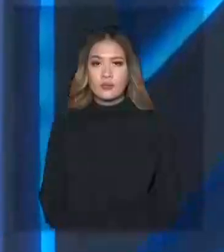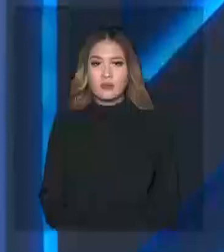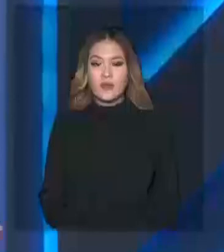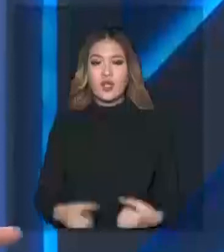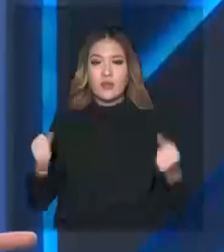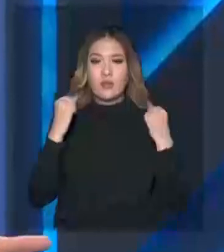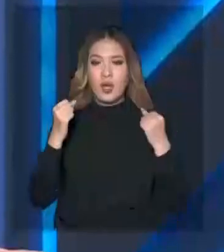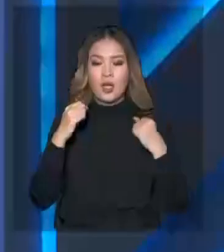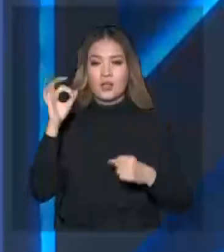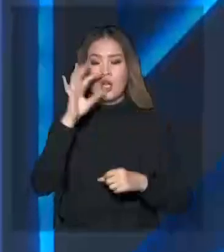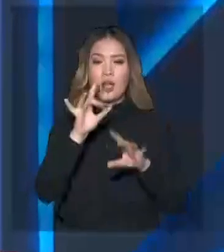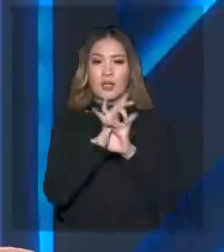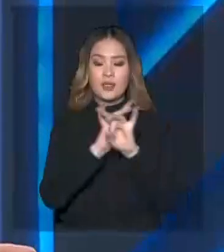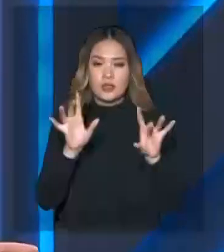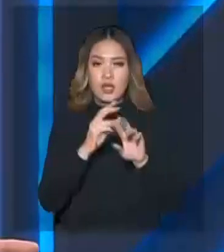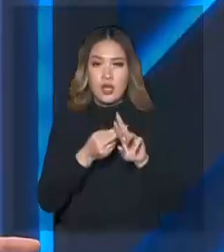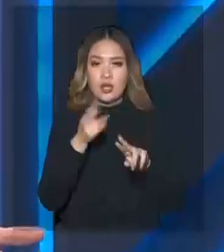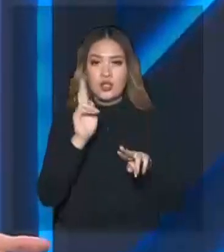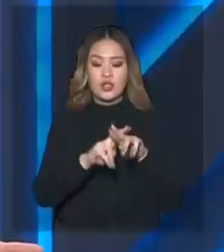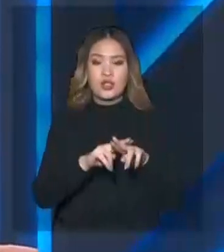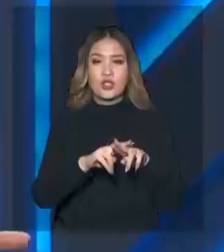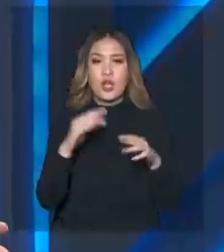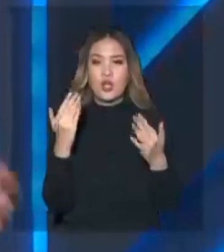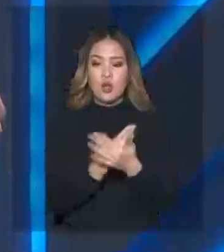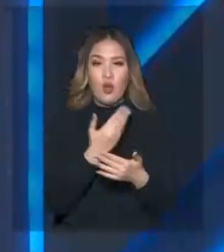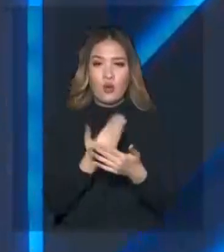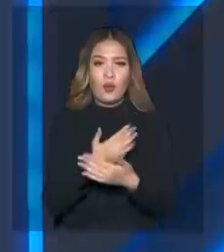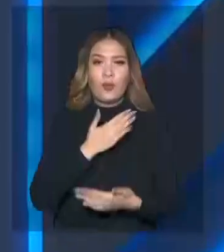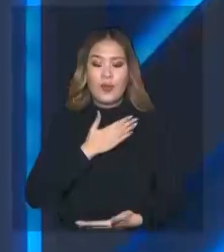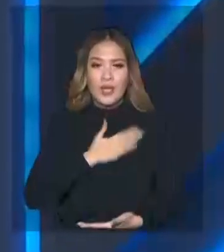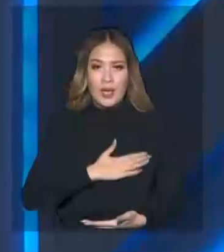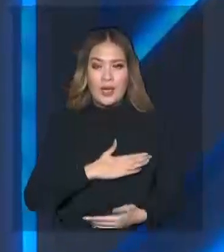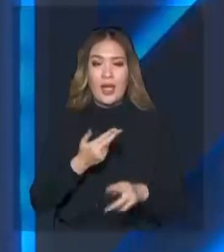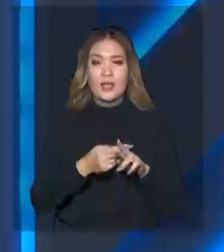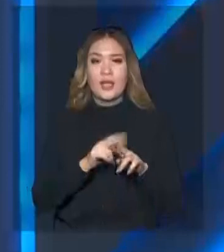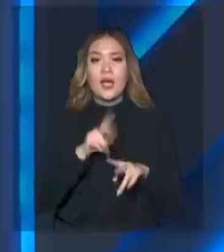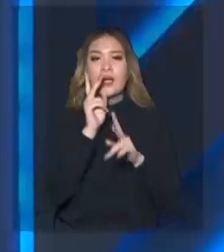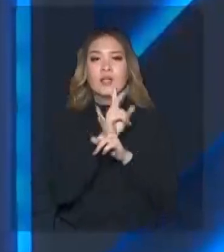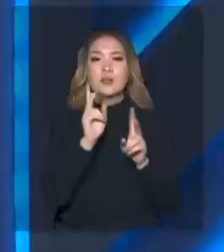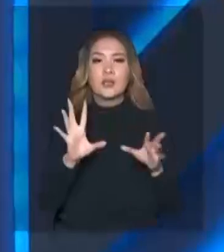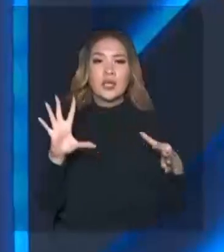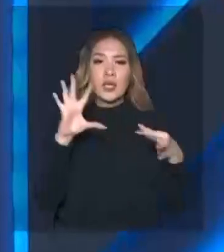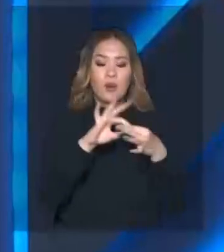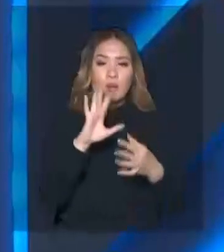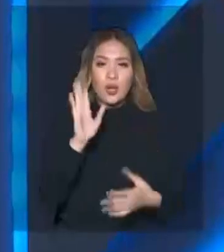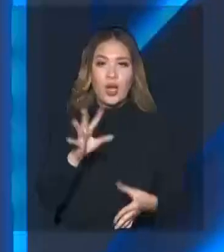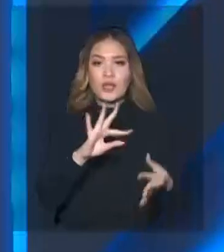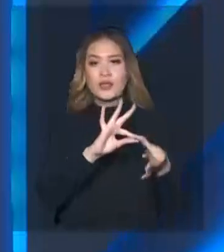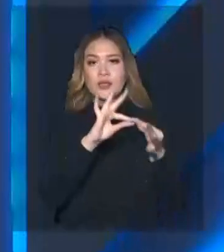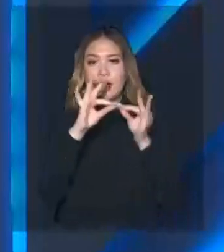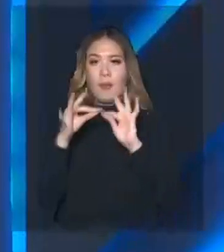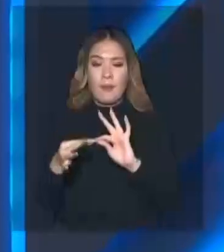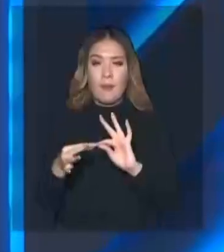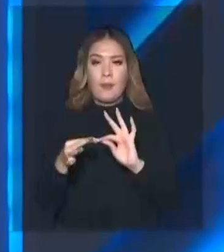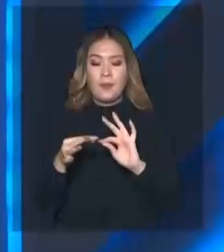Я спорт майтты алмандар үшін бұл жағымды жаңалық. Енді бұл санатқа кімдер ілігет? Егжей-тегжейлі